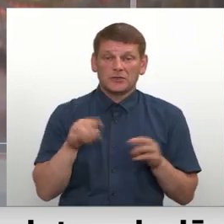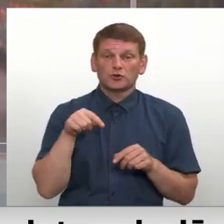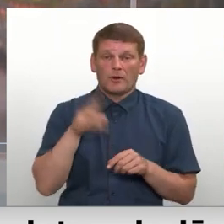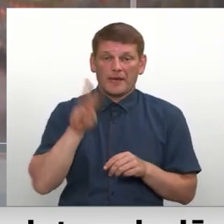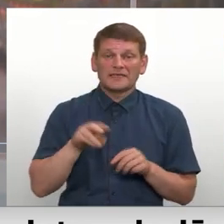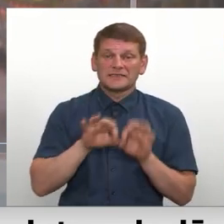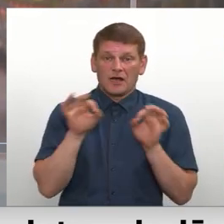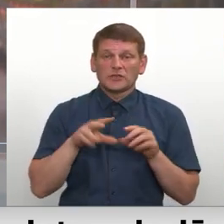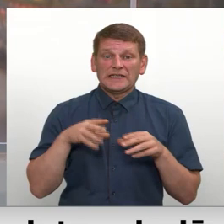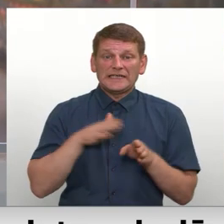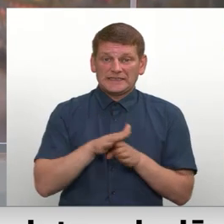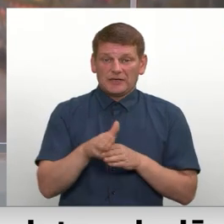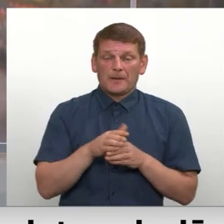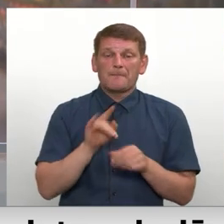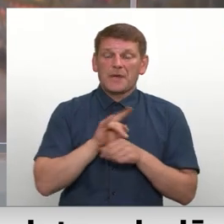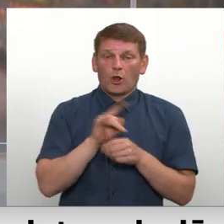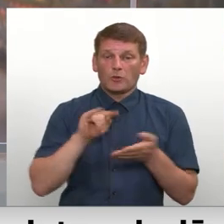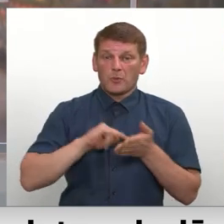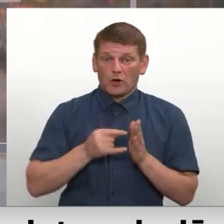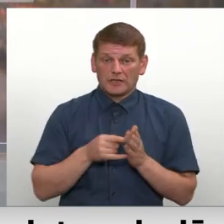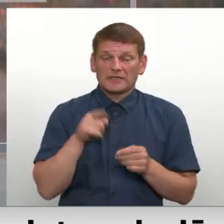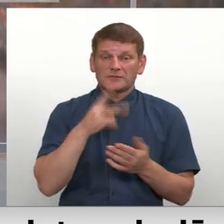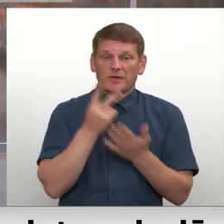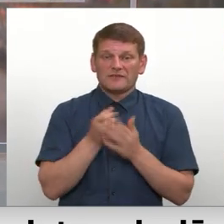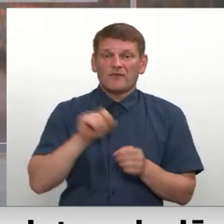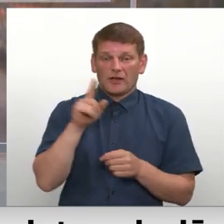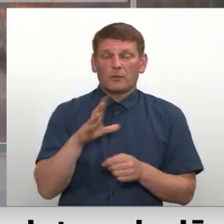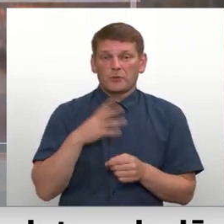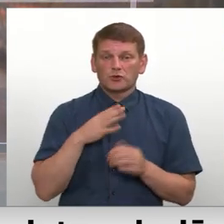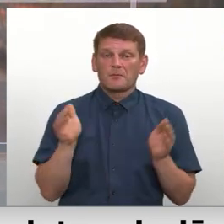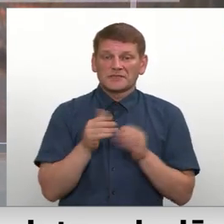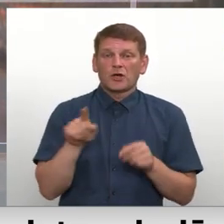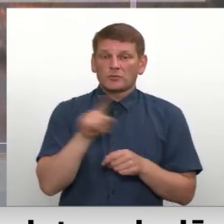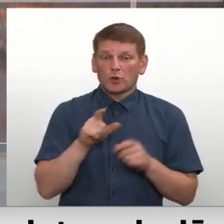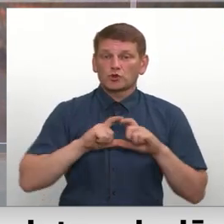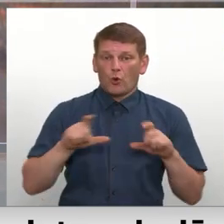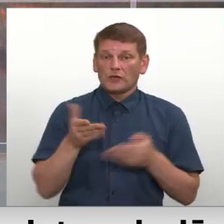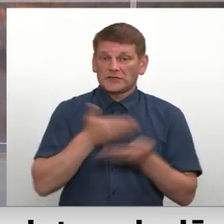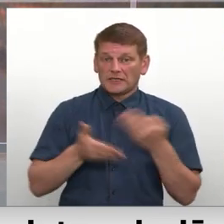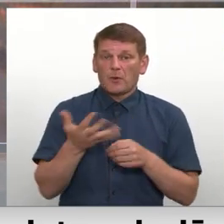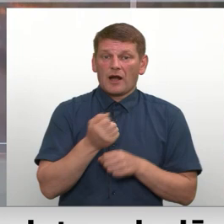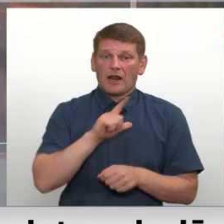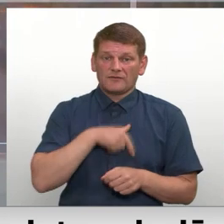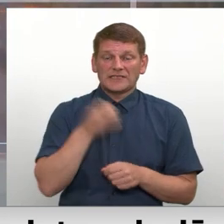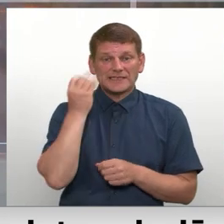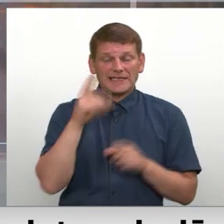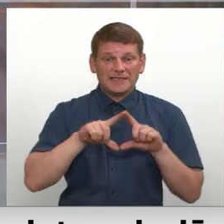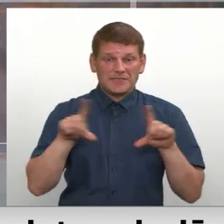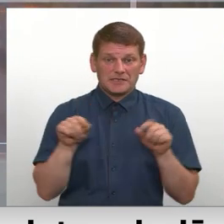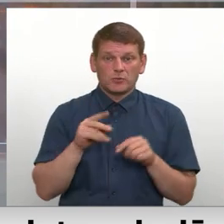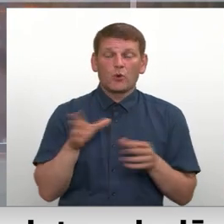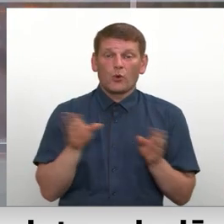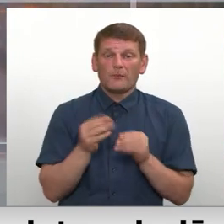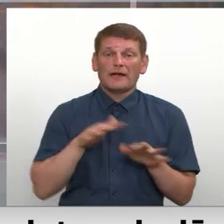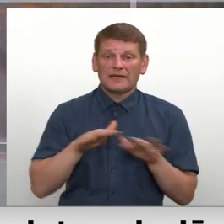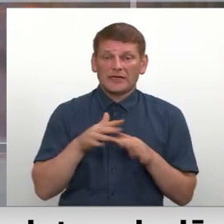sākus īstenot speciālu pilotu projektu. Tas paredz vairāku bijušo mazākumtautību skolu sadarbību ar latviešu izglītības iestādēm, kopā